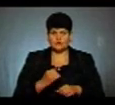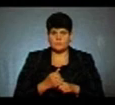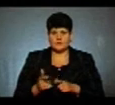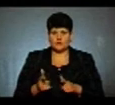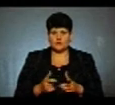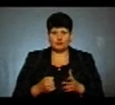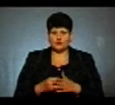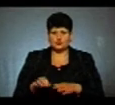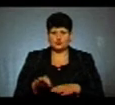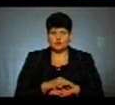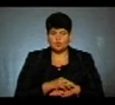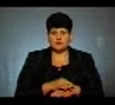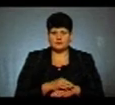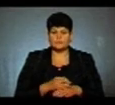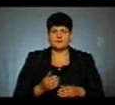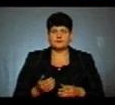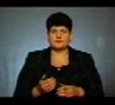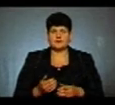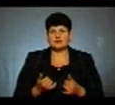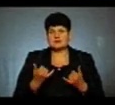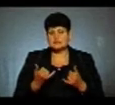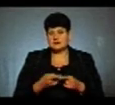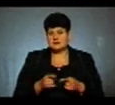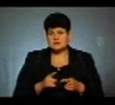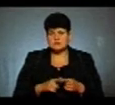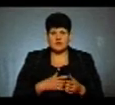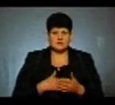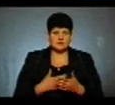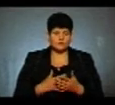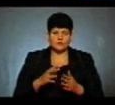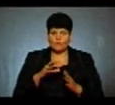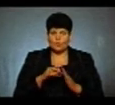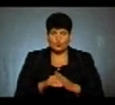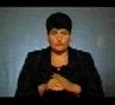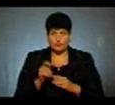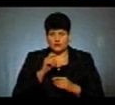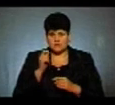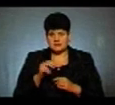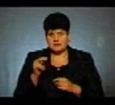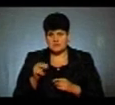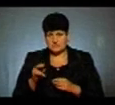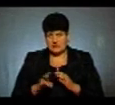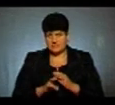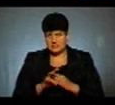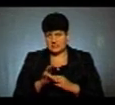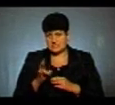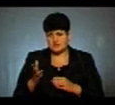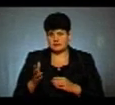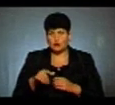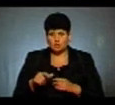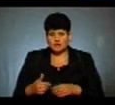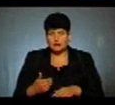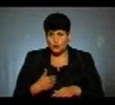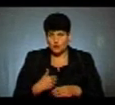до шлюбу, так, чи перешлюбні заняття. Зараз це активно впроваджується в Українській православній церкві. Тобто люди, які